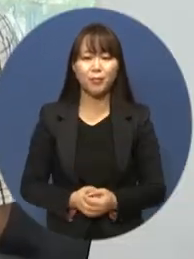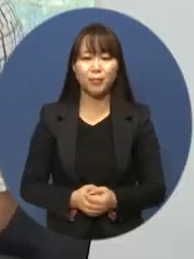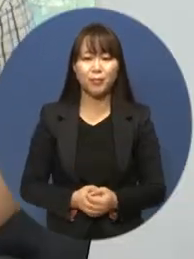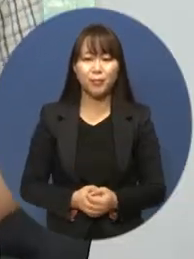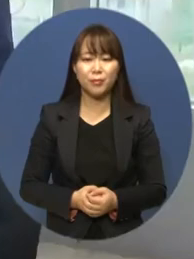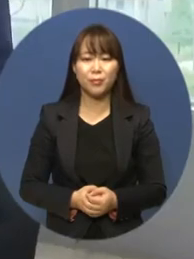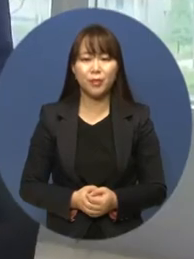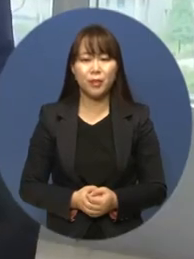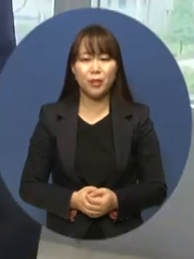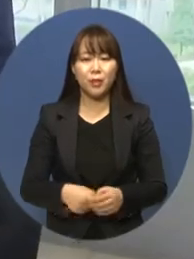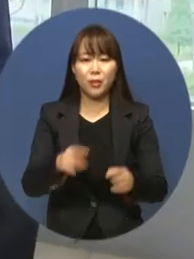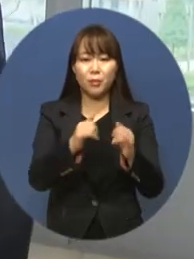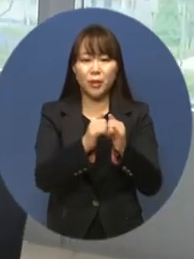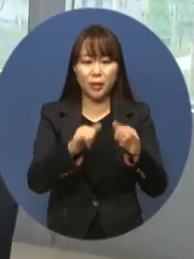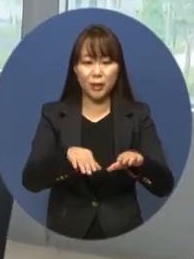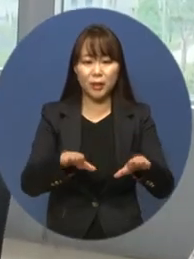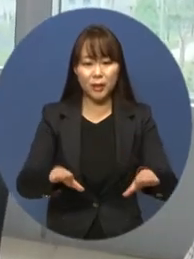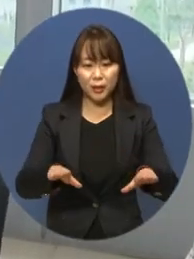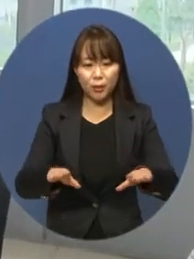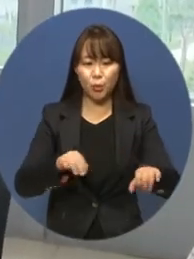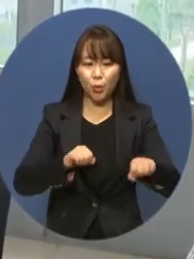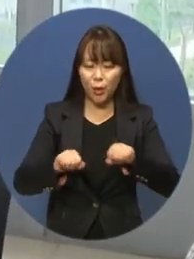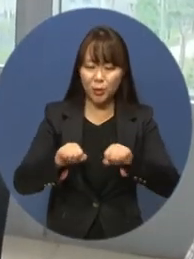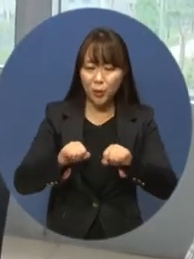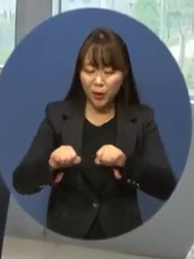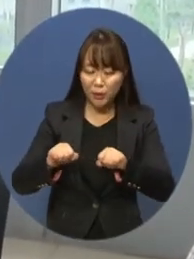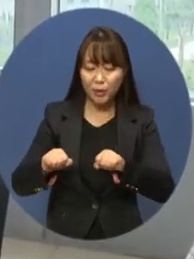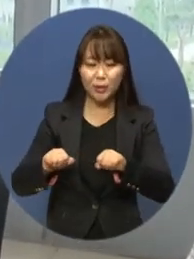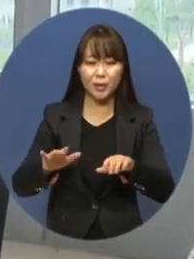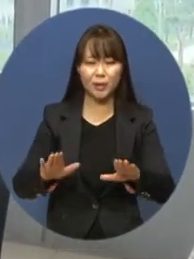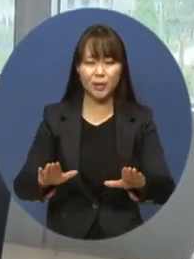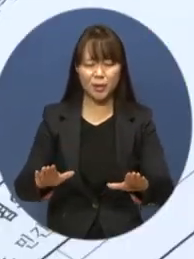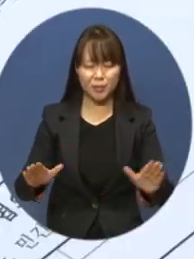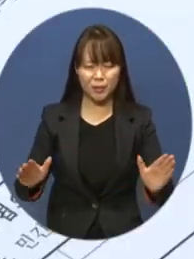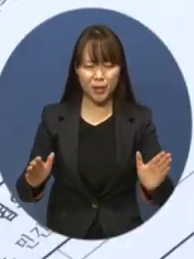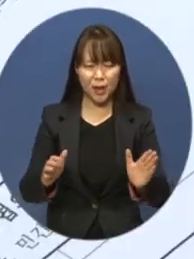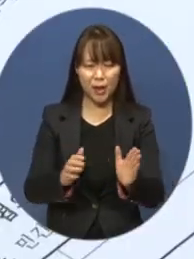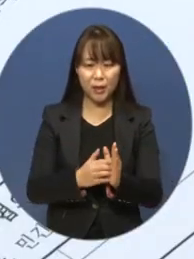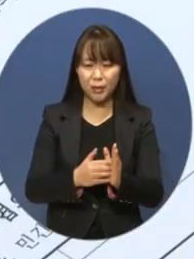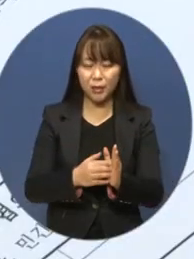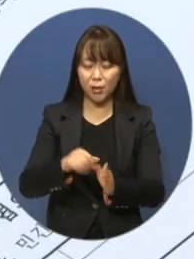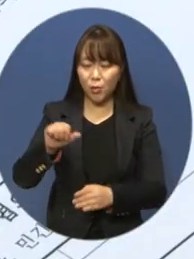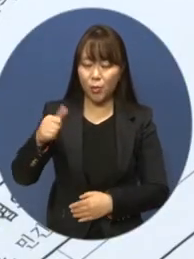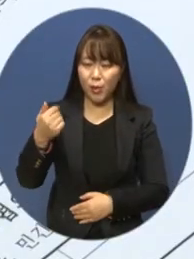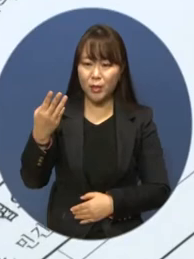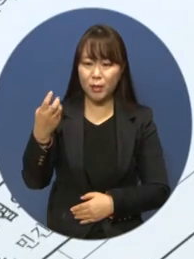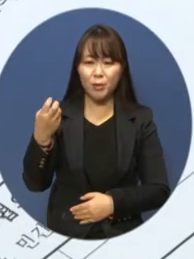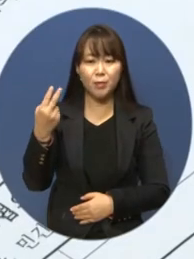그리고 그분들이 지금 활동을 하면서 지금까지